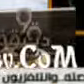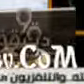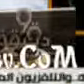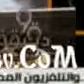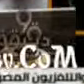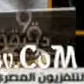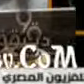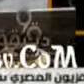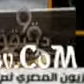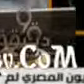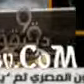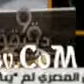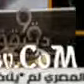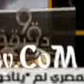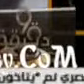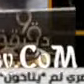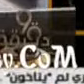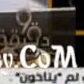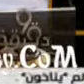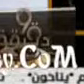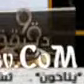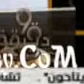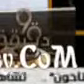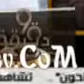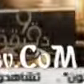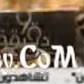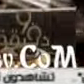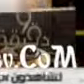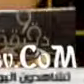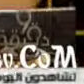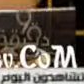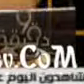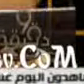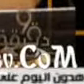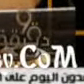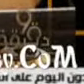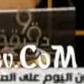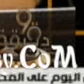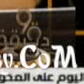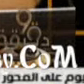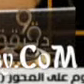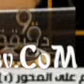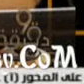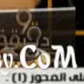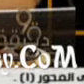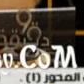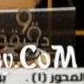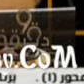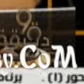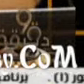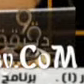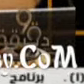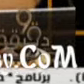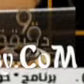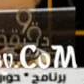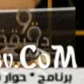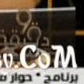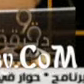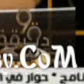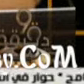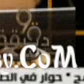الدفاع للاستعداد ليوم ال 30 من يونيو محافظه الجيزه بالتعاون مع كليه طب القصر